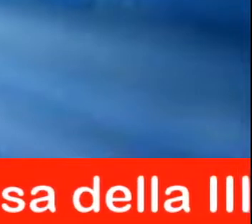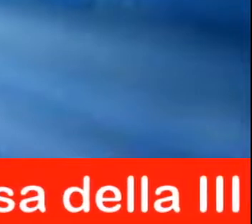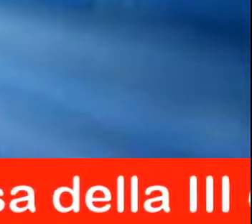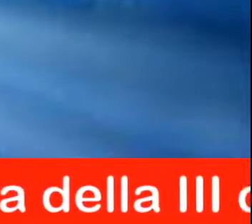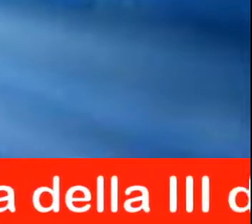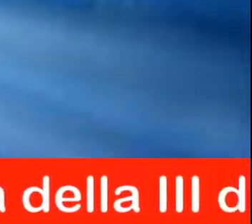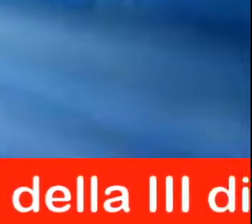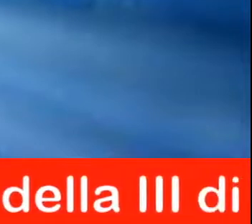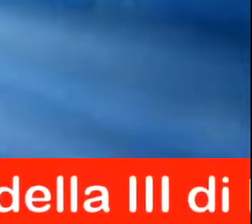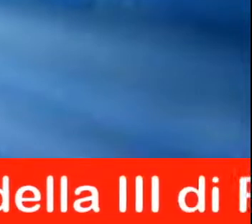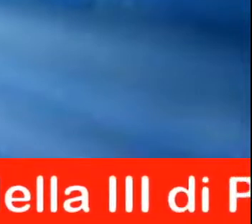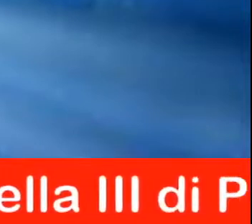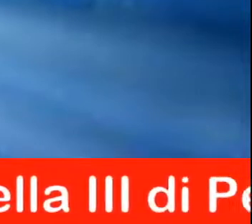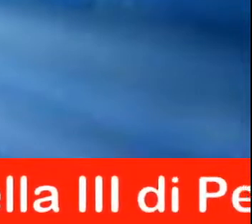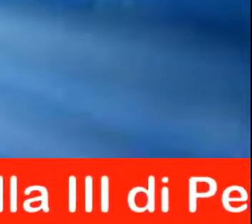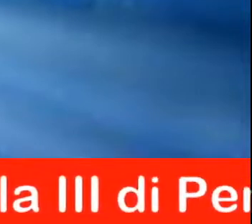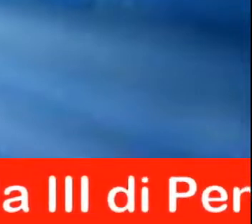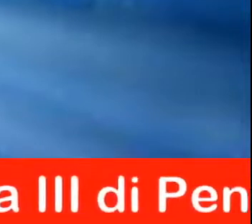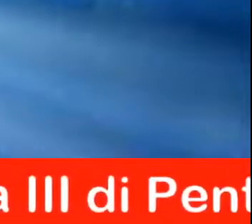un villano